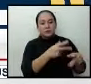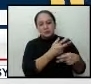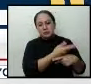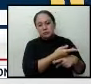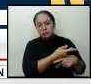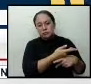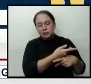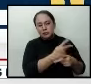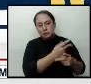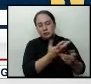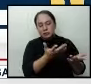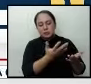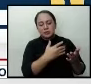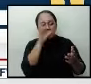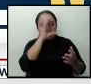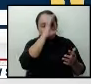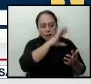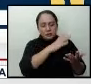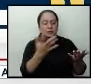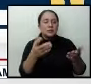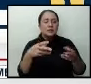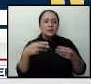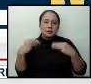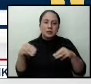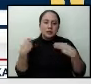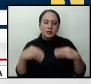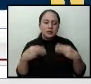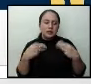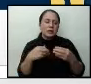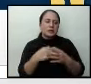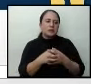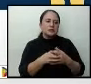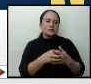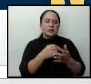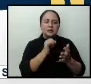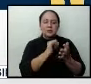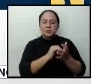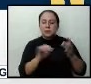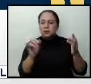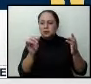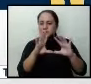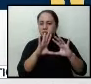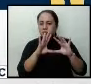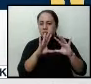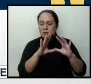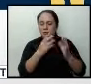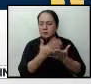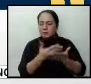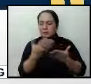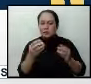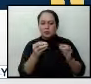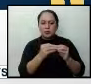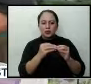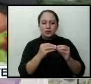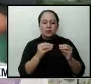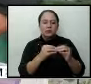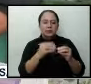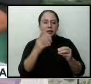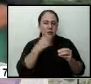sila maghanap ng merkado, mga institutional buyers na mas makakapili po ng magandang presyo mula sa